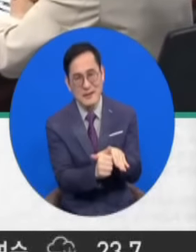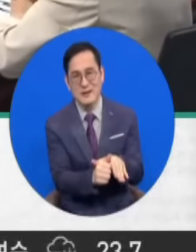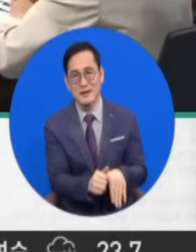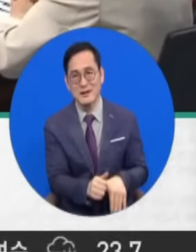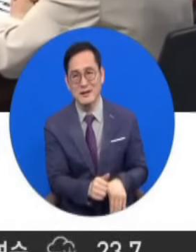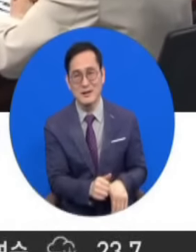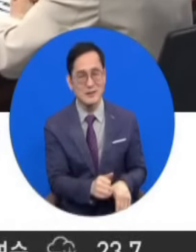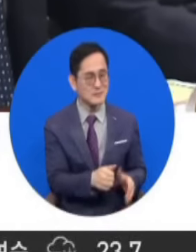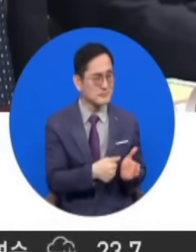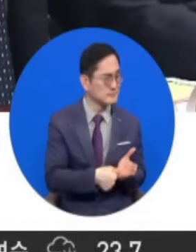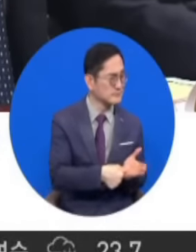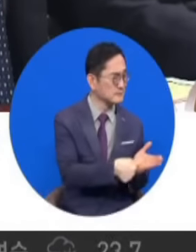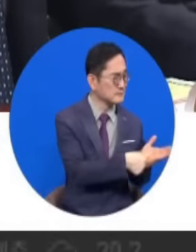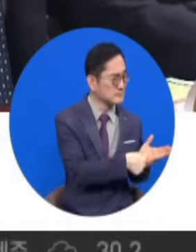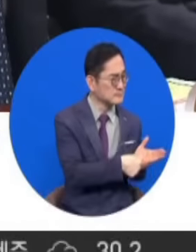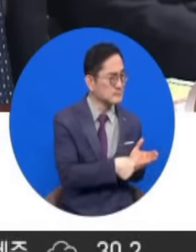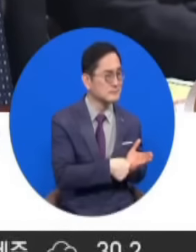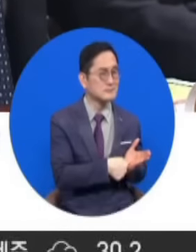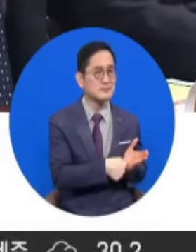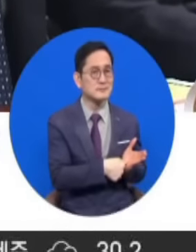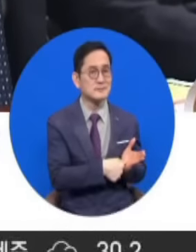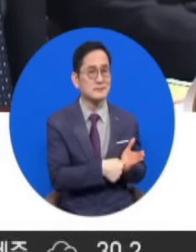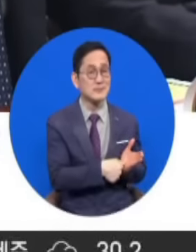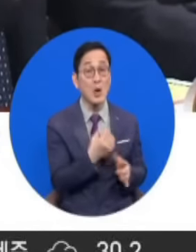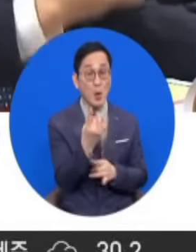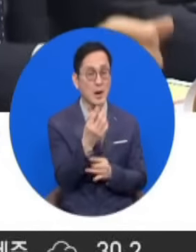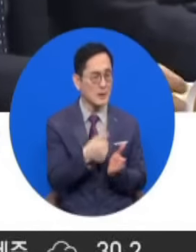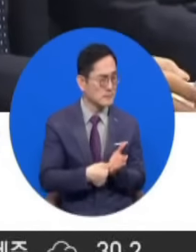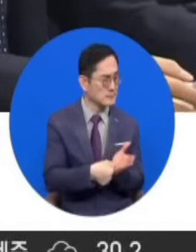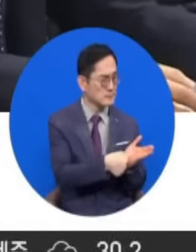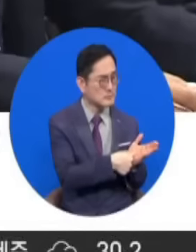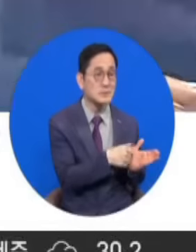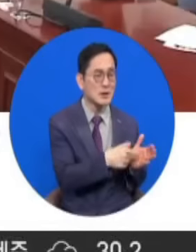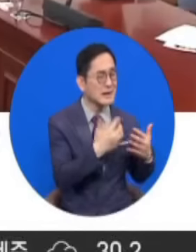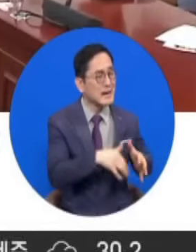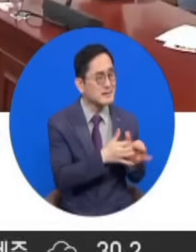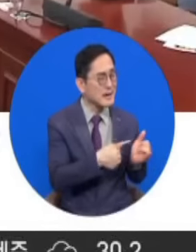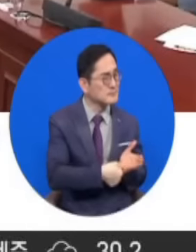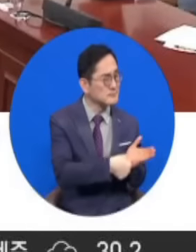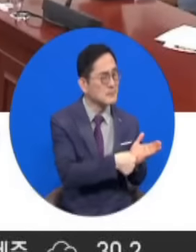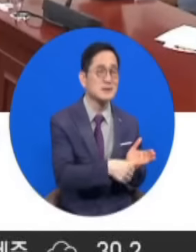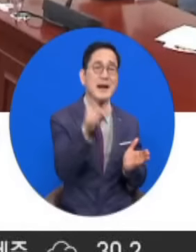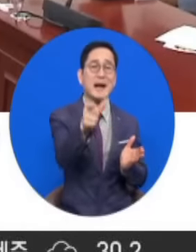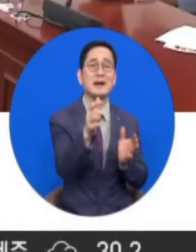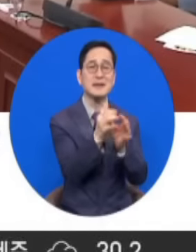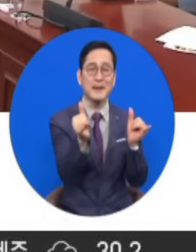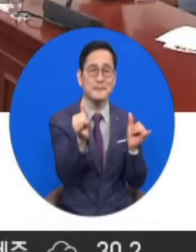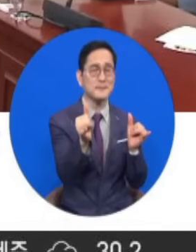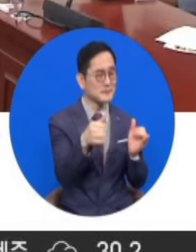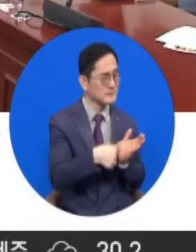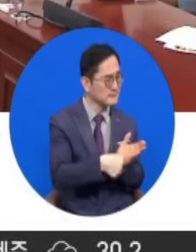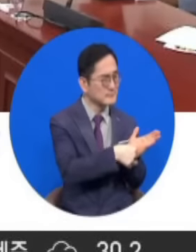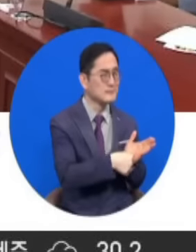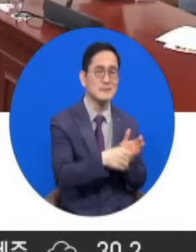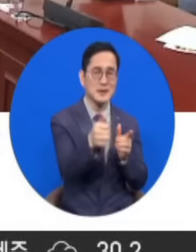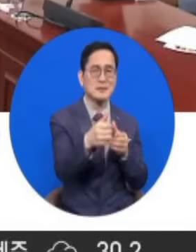서명을 해가지고 강자한테 대항하는 그런 것은 충분히 저는 사용할 수 있는 수단이라고 생각합니다.